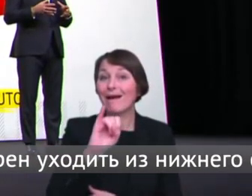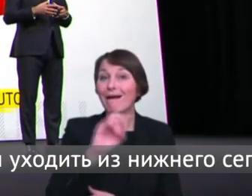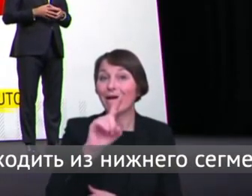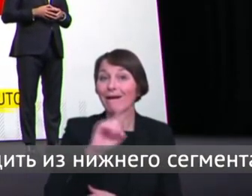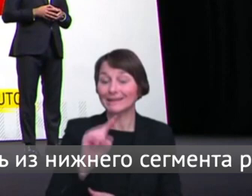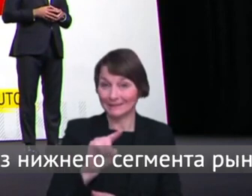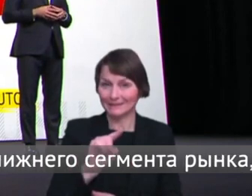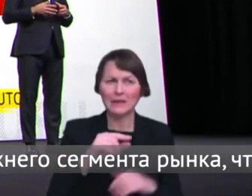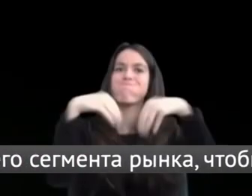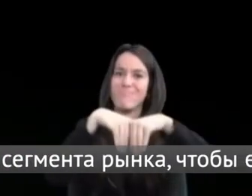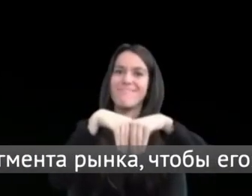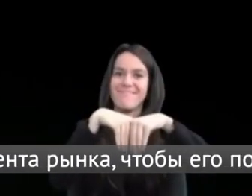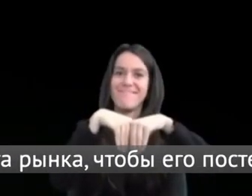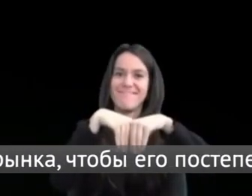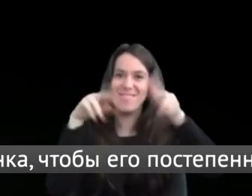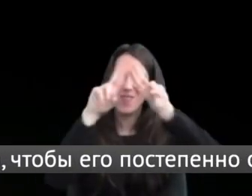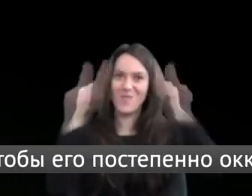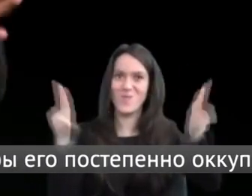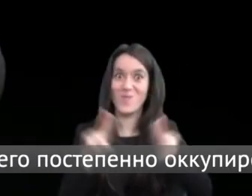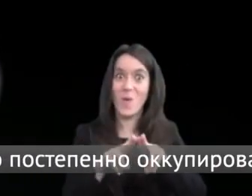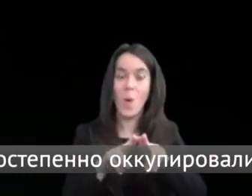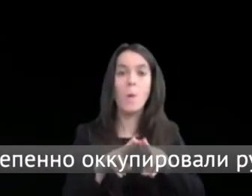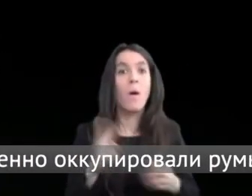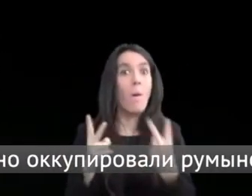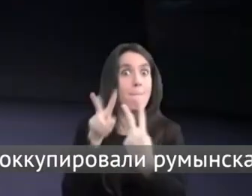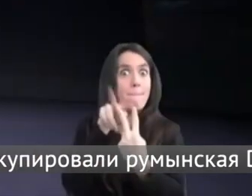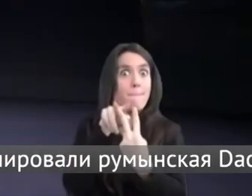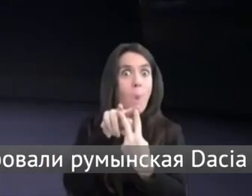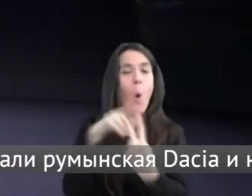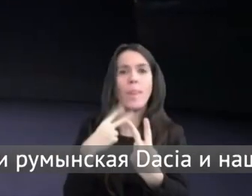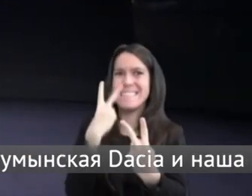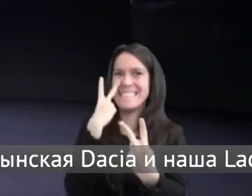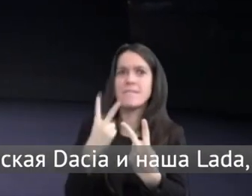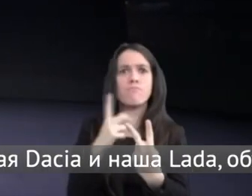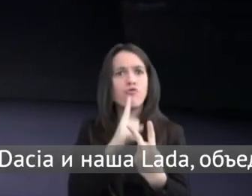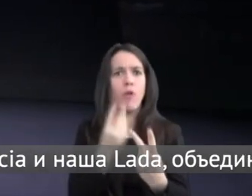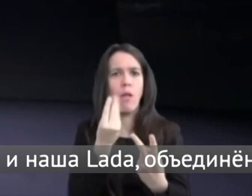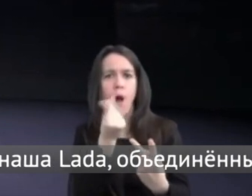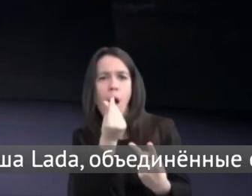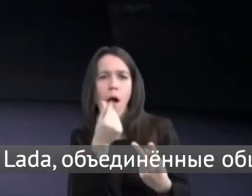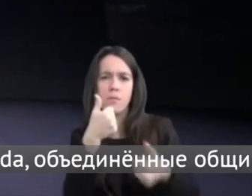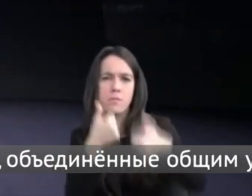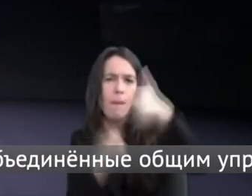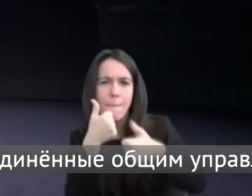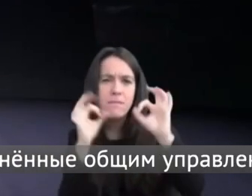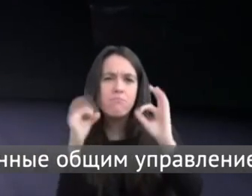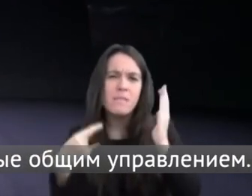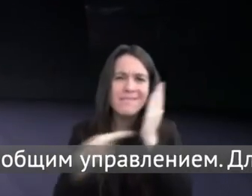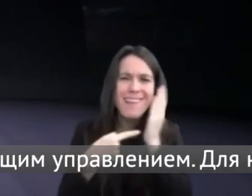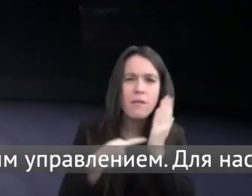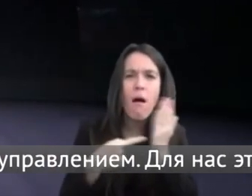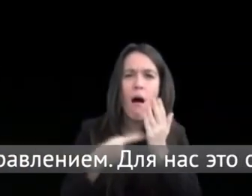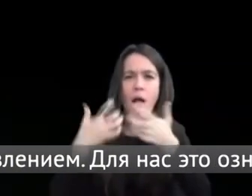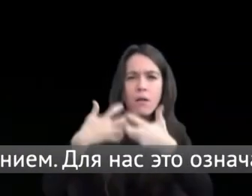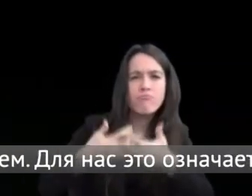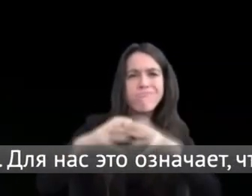из нижнего сегмента рынка, чтобы его постепенно оккупировали румынская Дача и наша Лада, объединенные общим управлением.